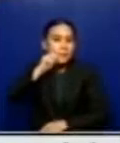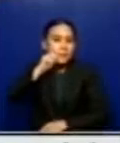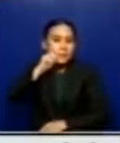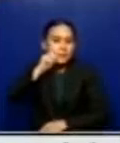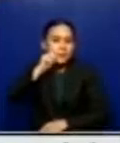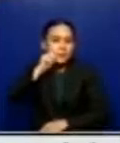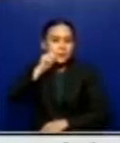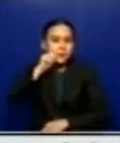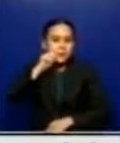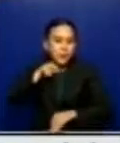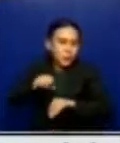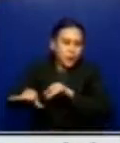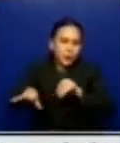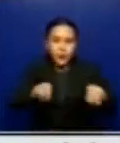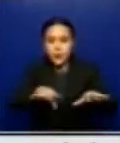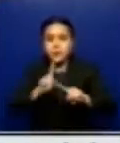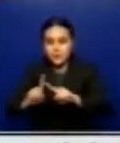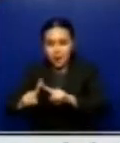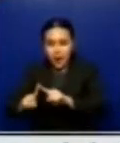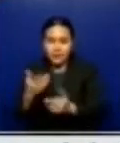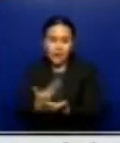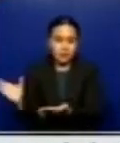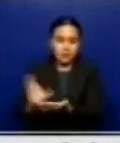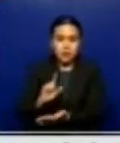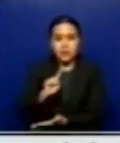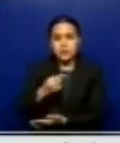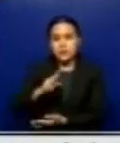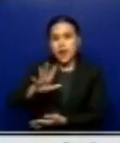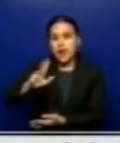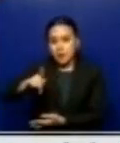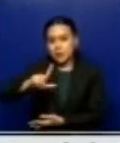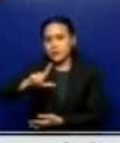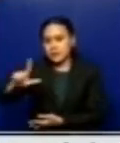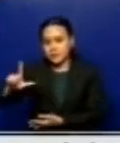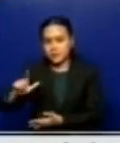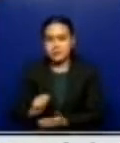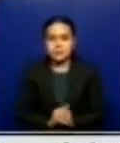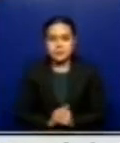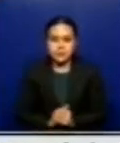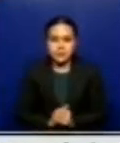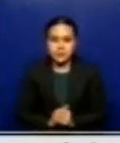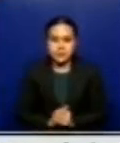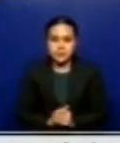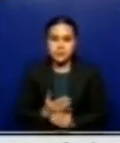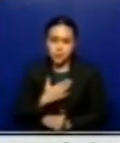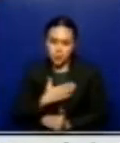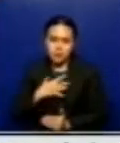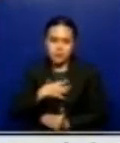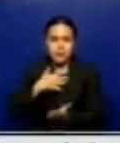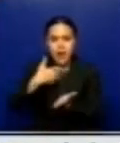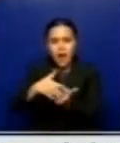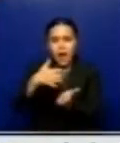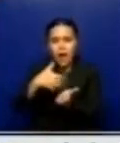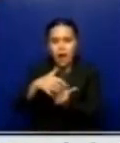ได้รับงบประมาณกว่า 15,000 ล้านผมอยากเรียนถามท